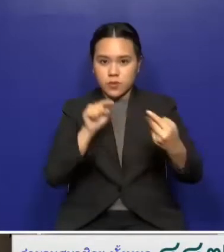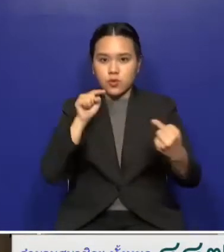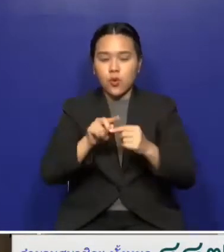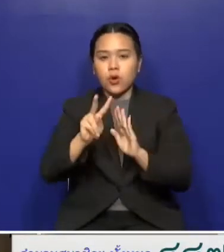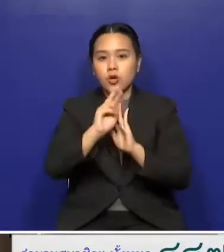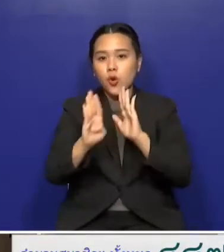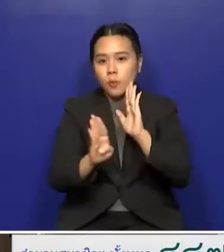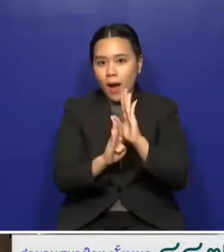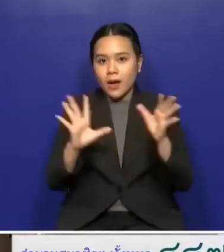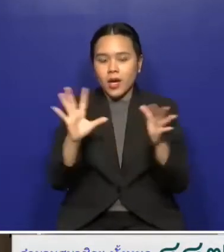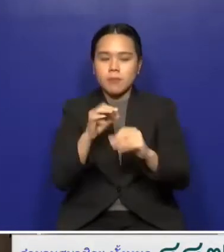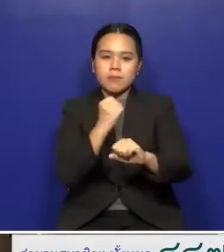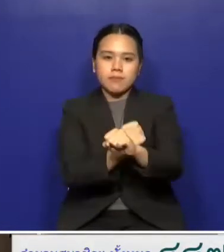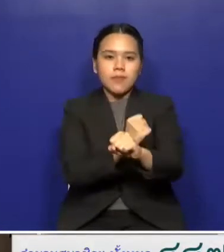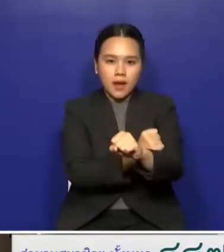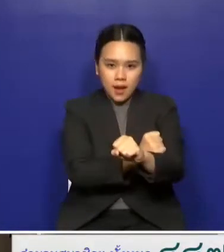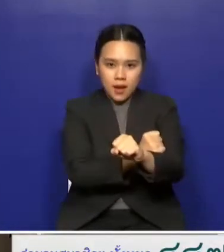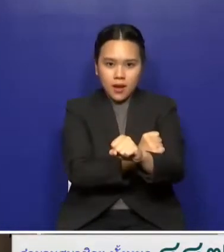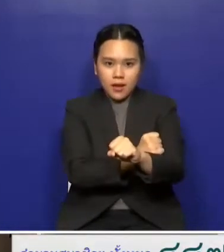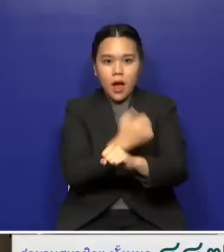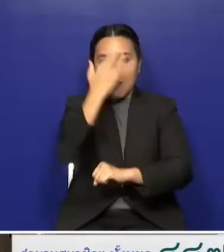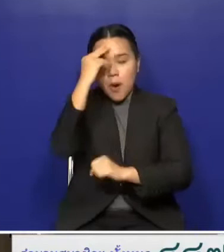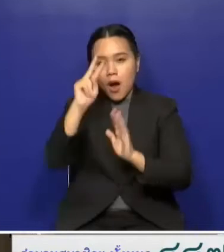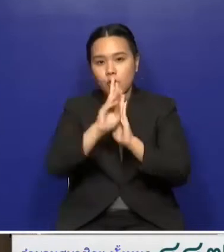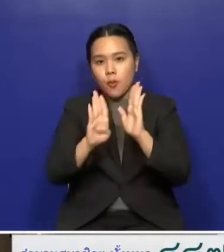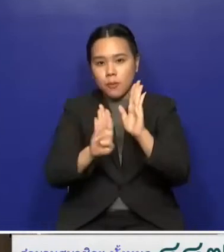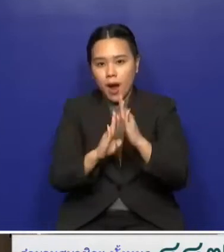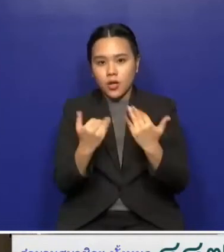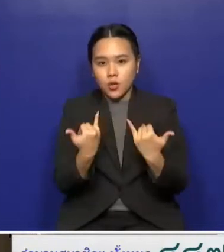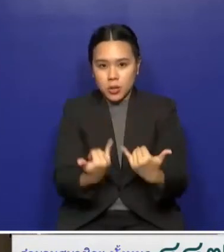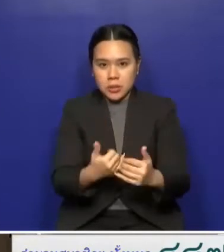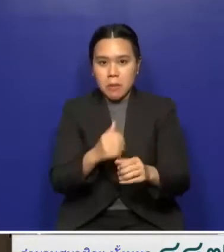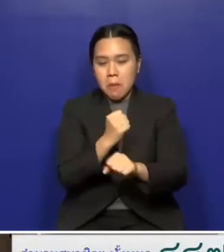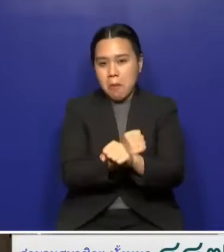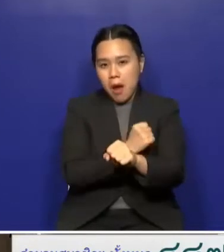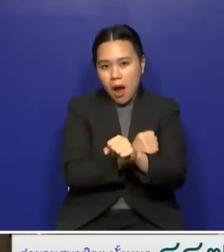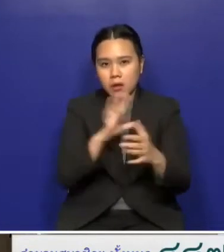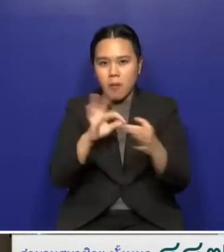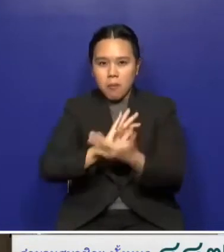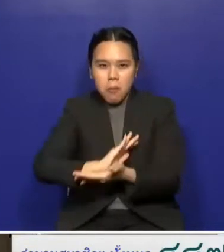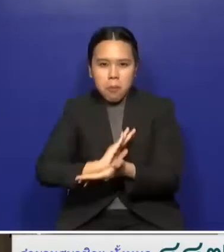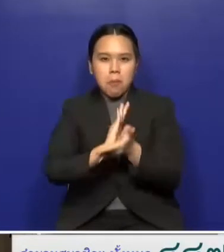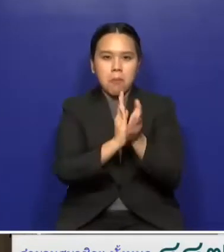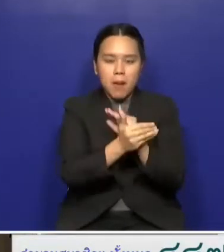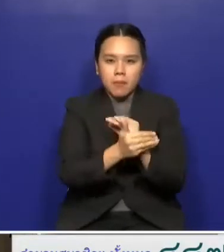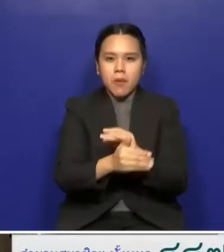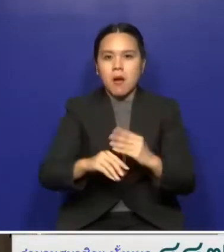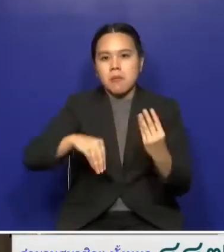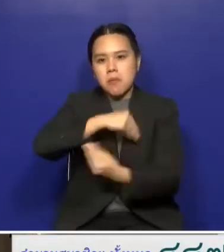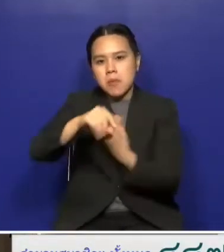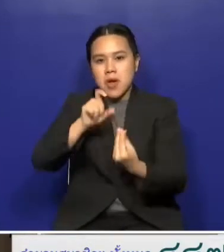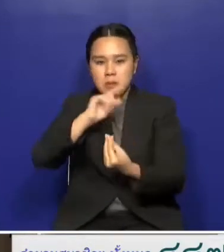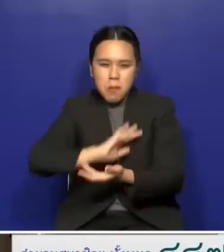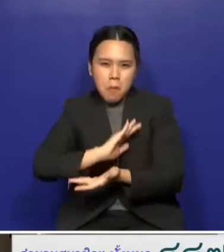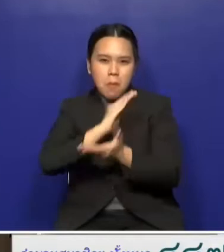งงานที่ต้องยอมรับว่านโยบายไม่มีการปรับตัวให้สอดคล้องกับความเป็นจริงทางเศรษฐกิจเลย